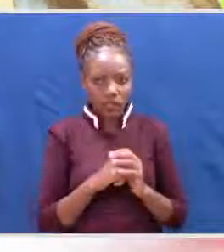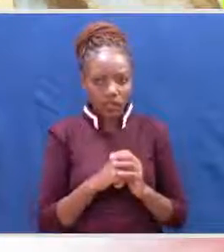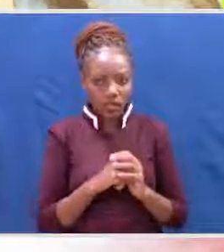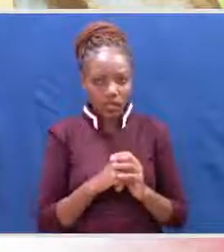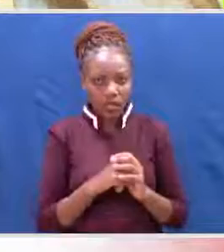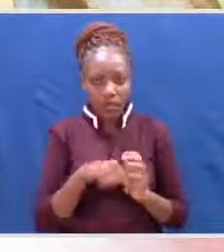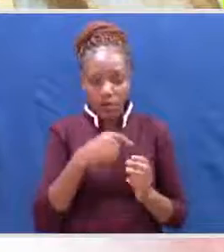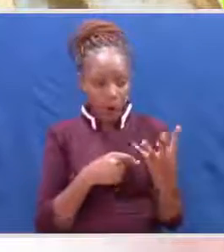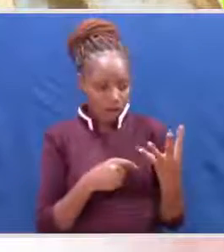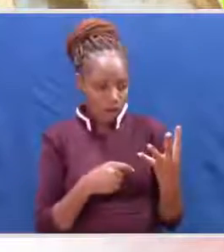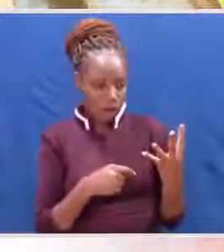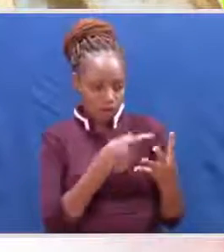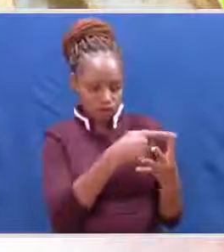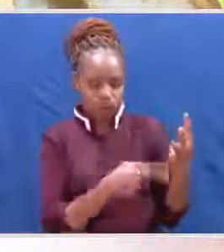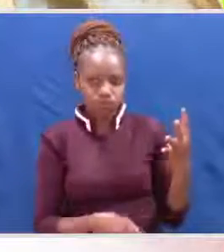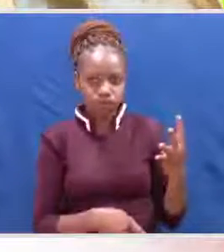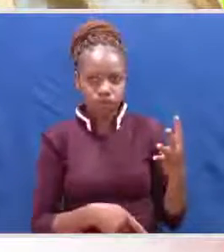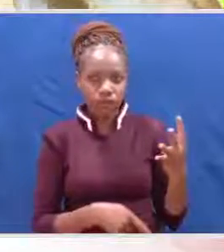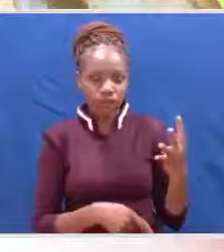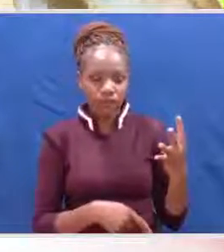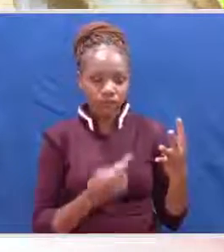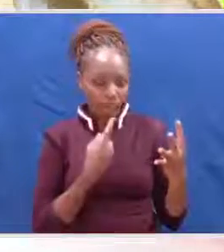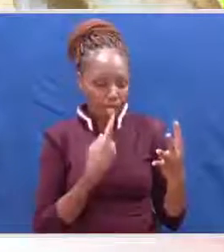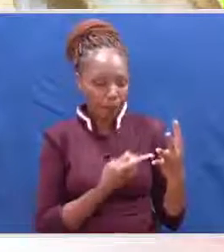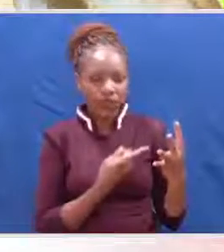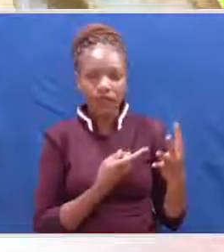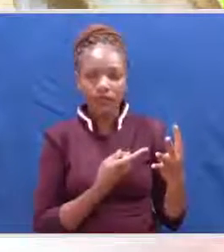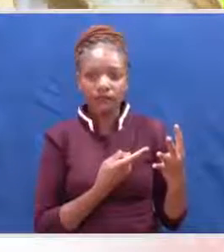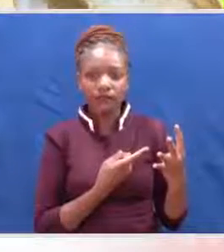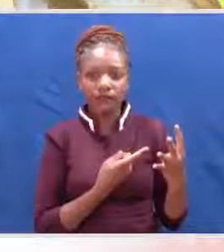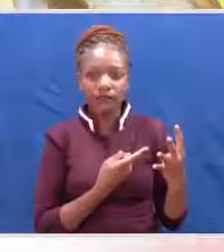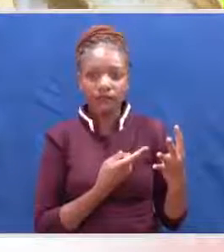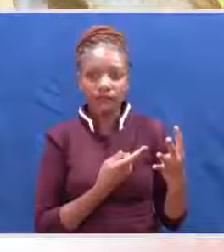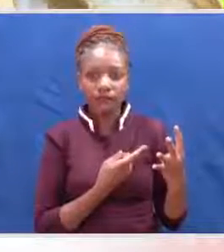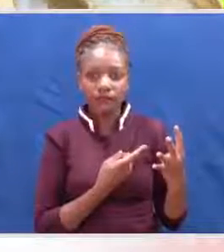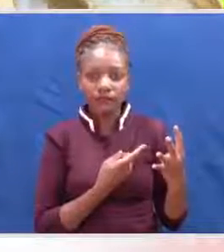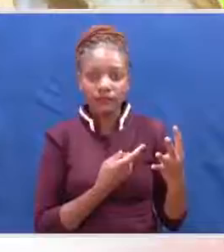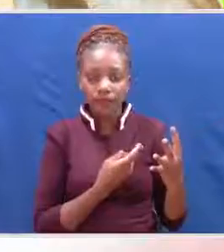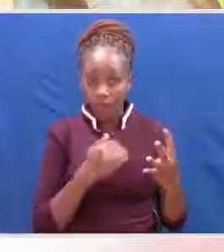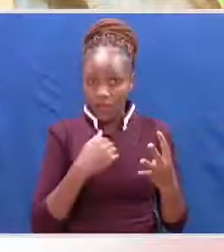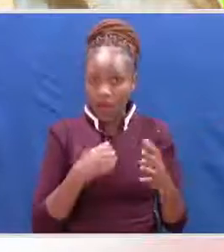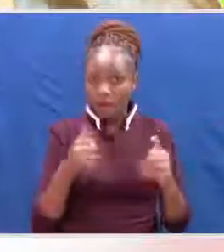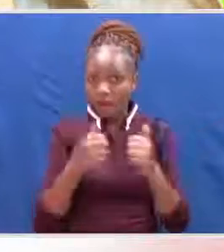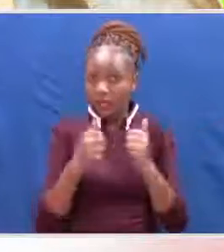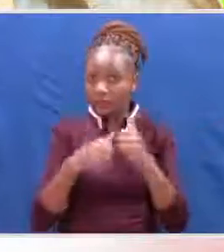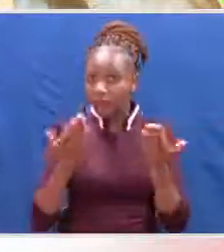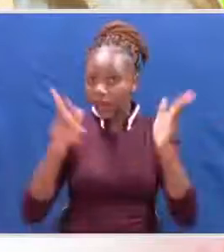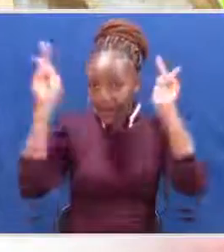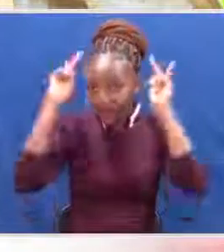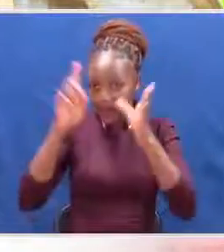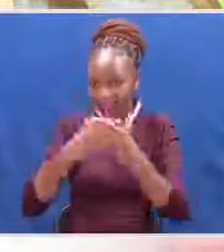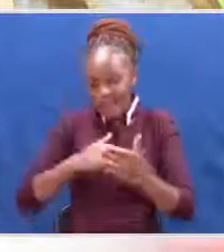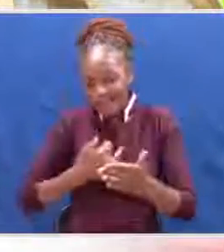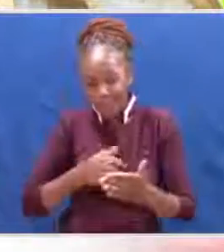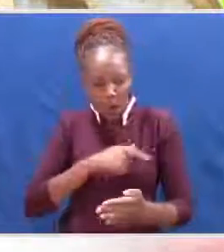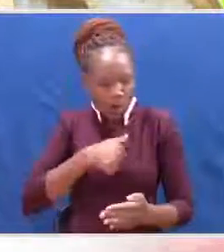Tulikuwa vijana wanne. Akatu approach na akatuambia kuna trials Kakamega. Na ameona tunaweza enda